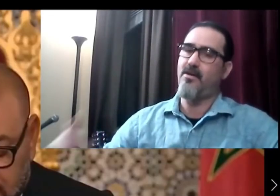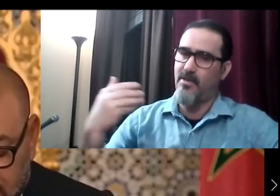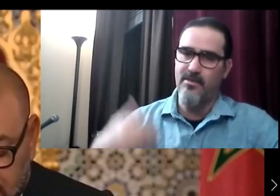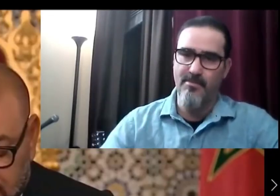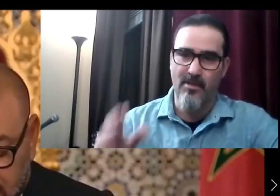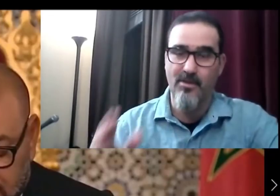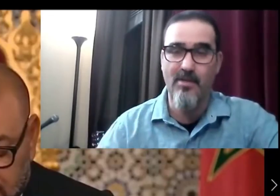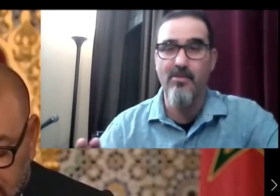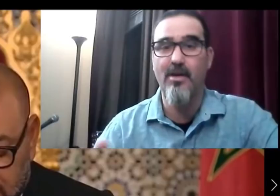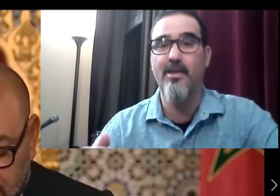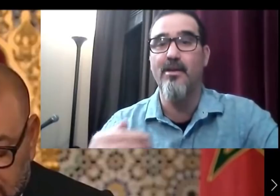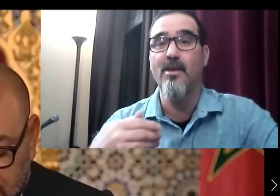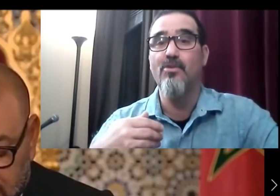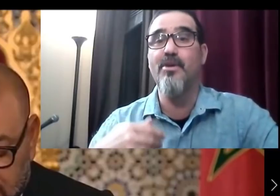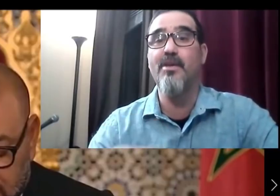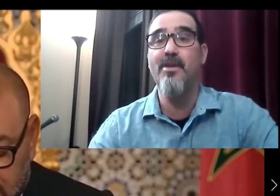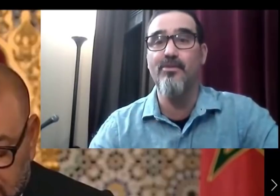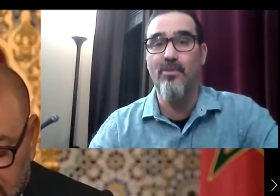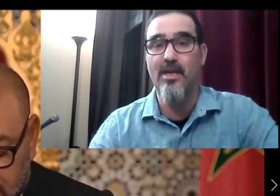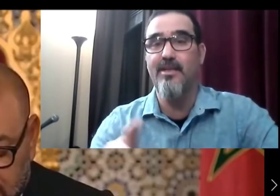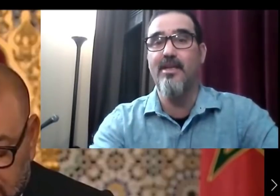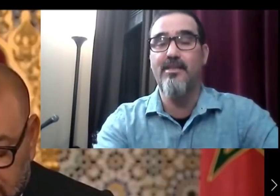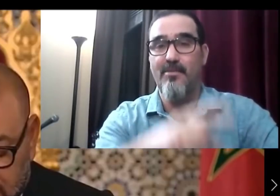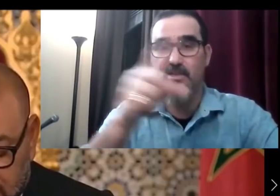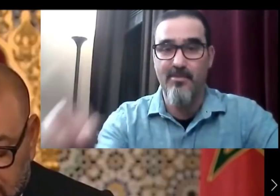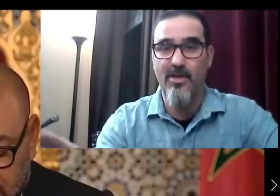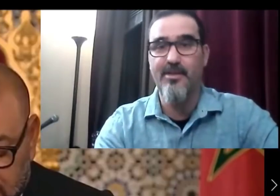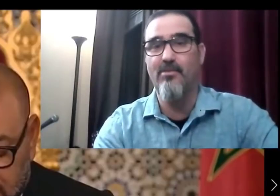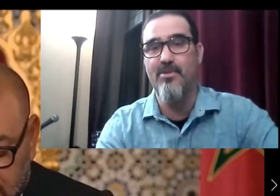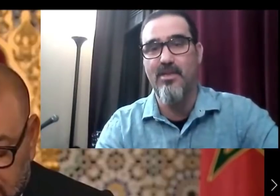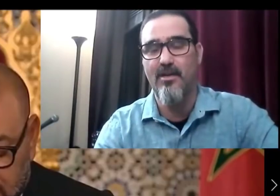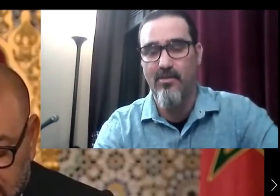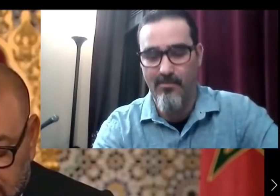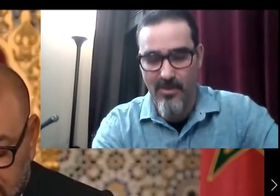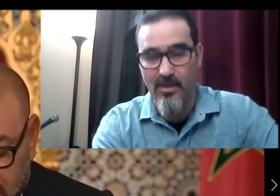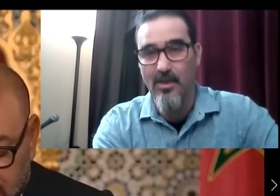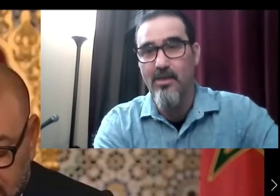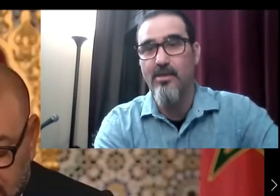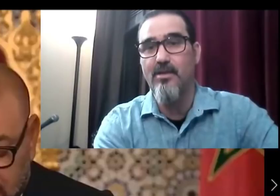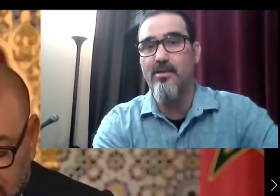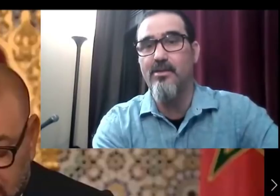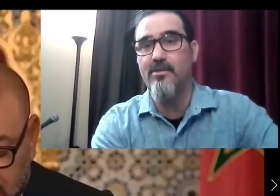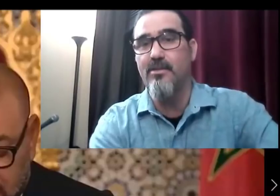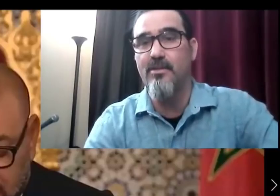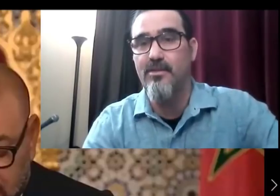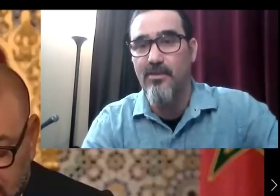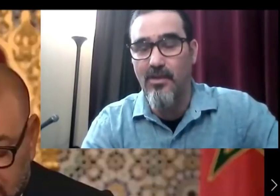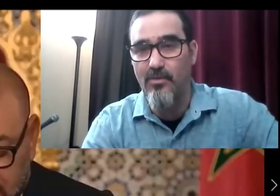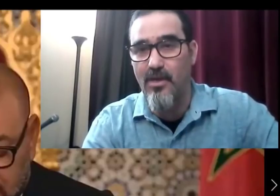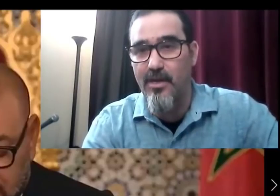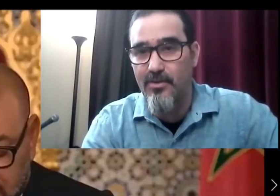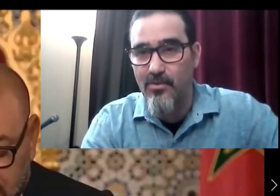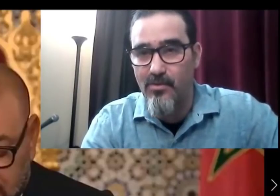سياستنا وليستمر الوضع على ما هو عليه، والمغربي عند الله، لان الخطاب اللي جا من مور هذا هو باش قال لهم